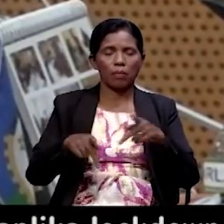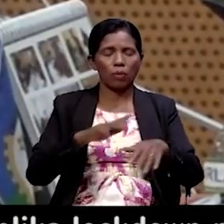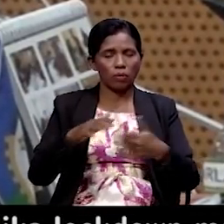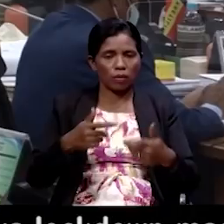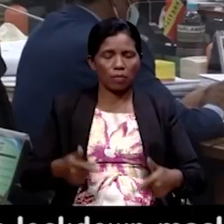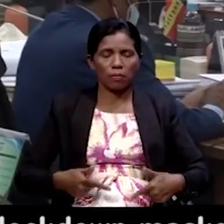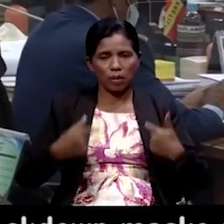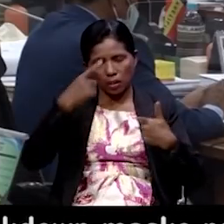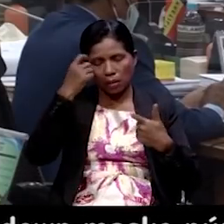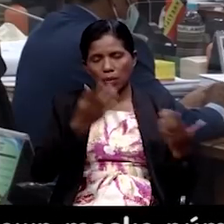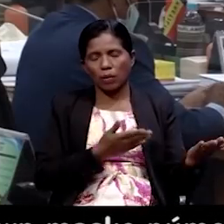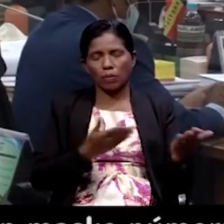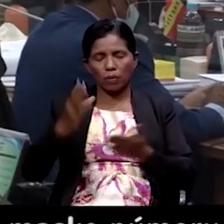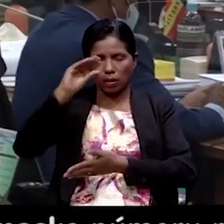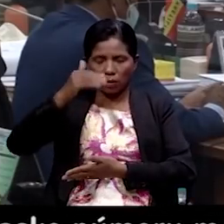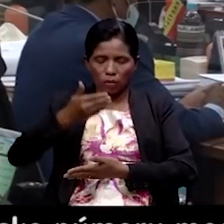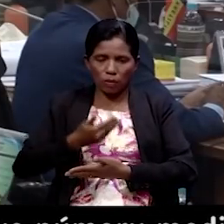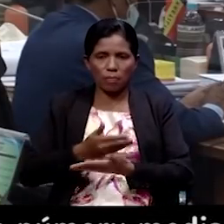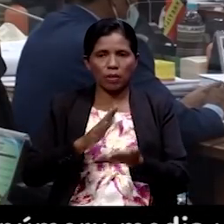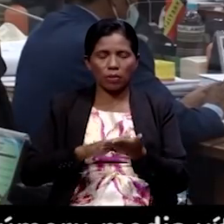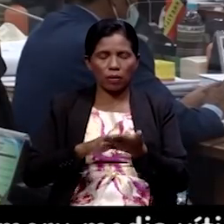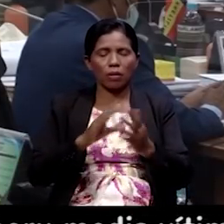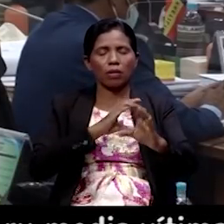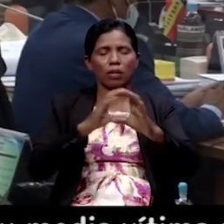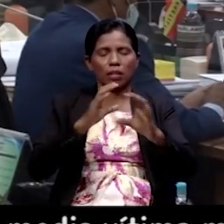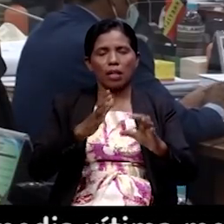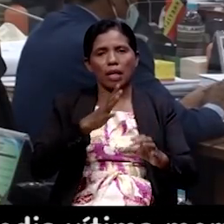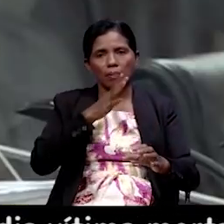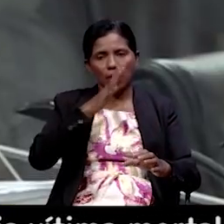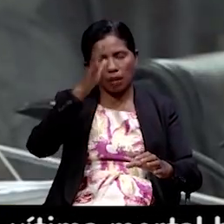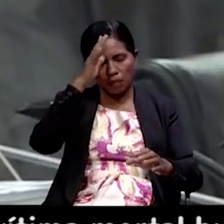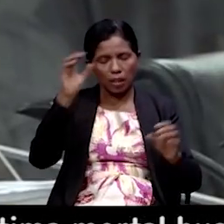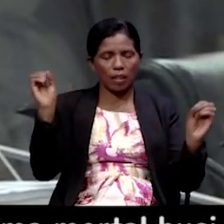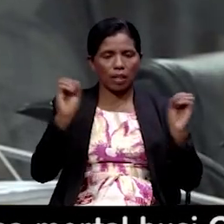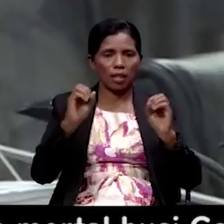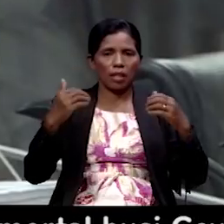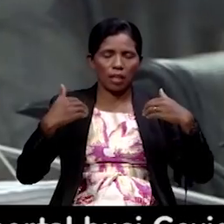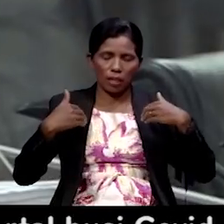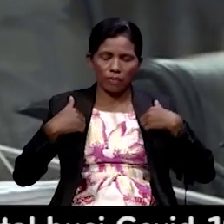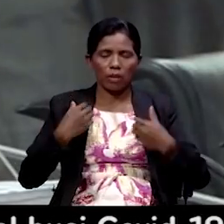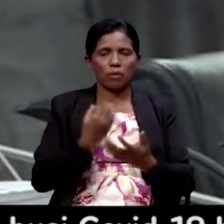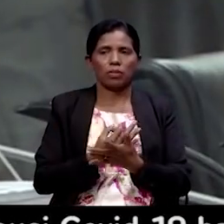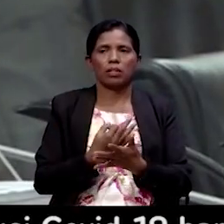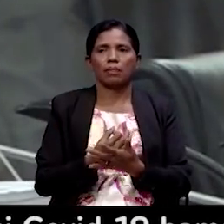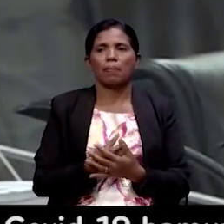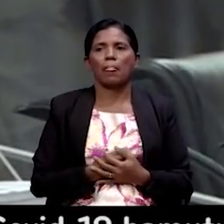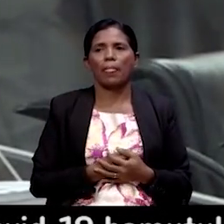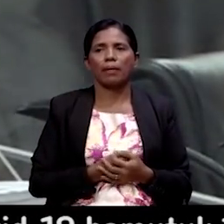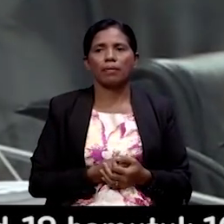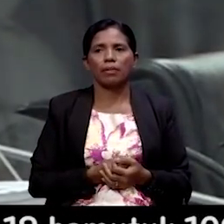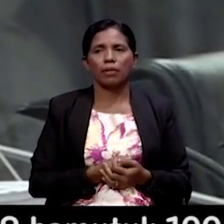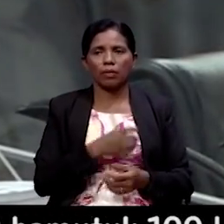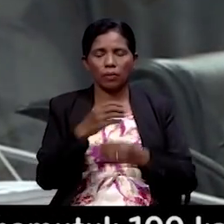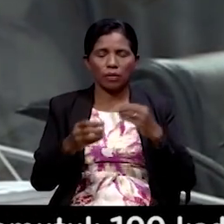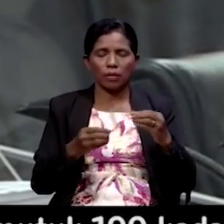tamba atutula o ansira ba escola ho careta inan aman la ihak be. Preocupa kona ba esforço